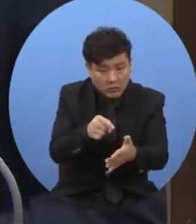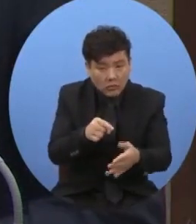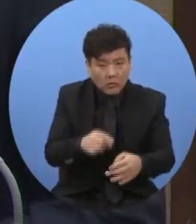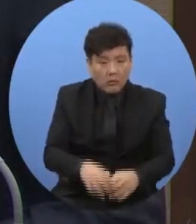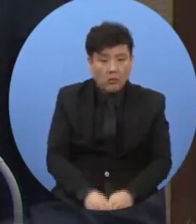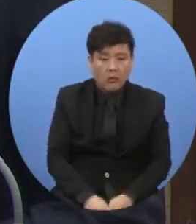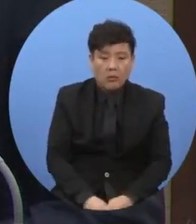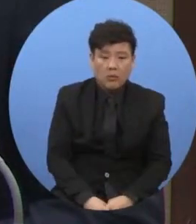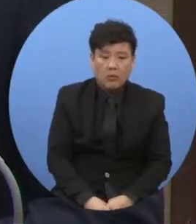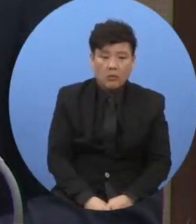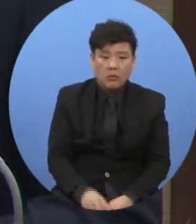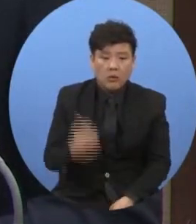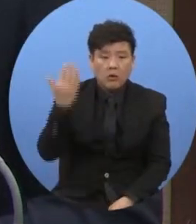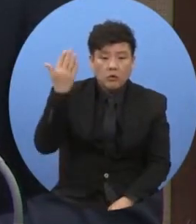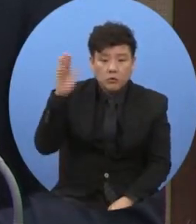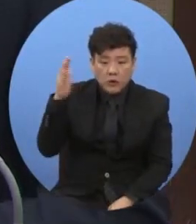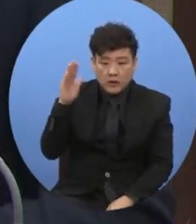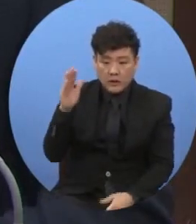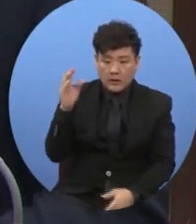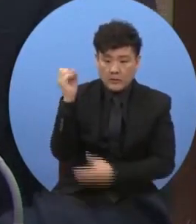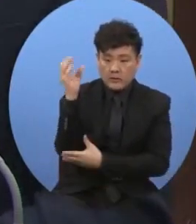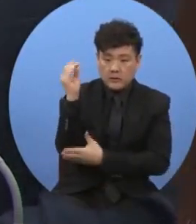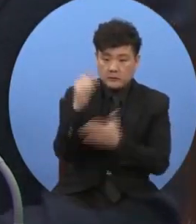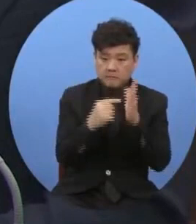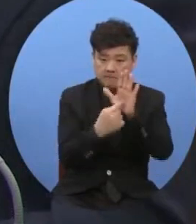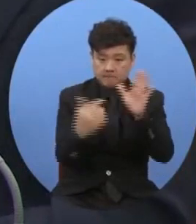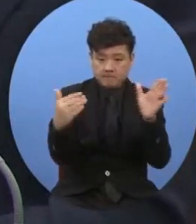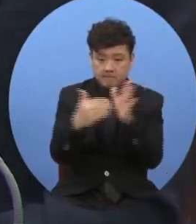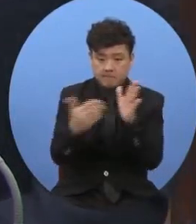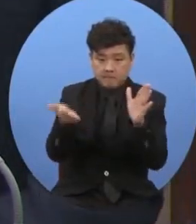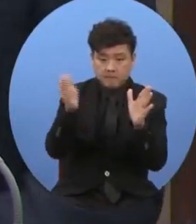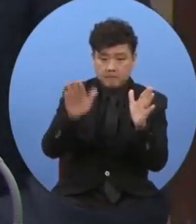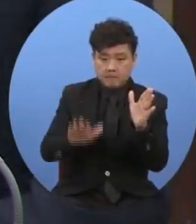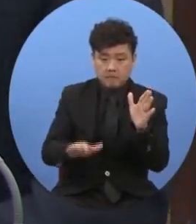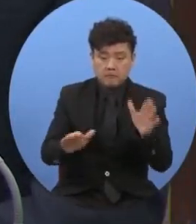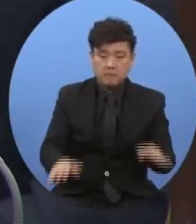좀 구체적으로 되고 네, 있어요? 최근에 다 보도가 됐습니다만은